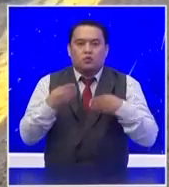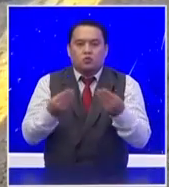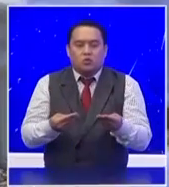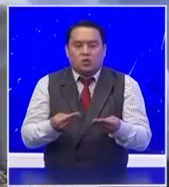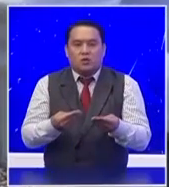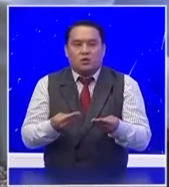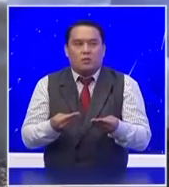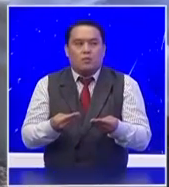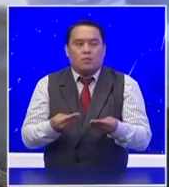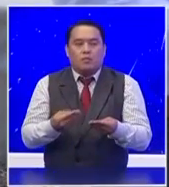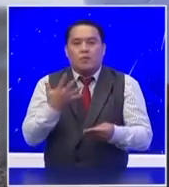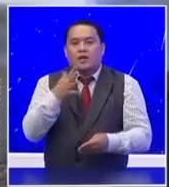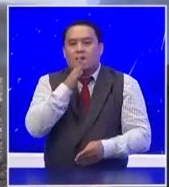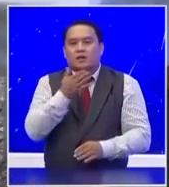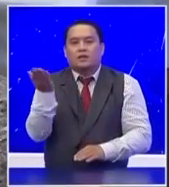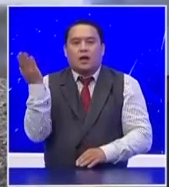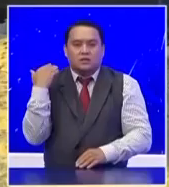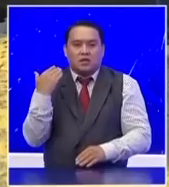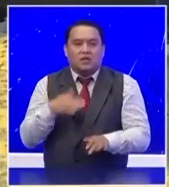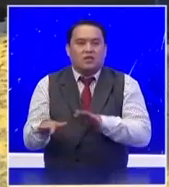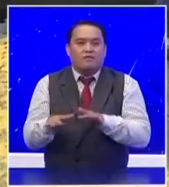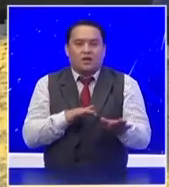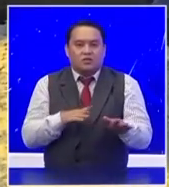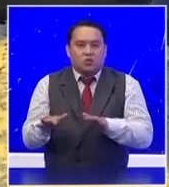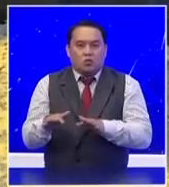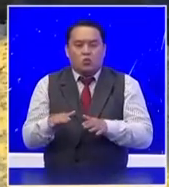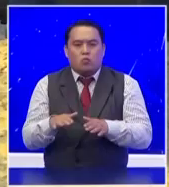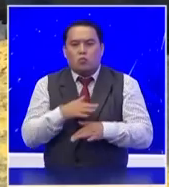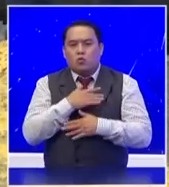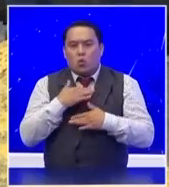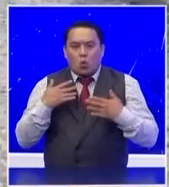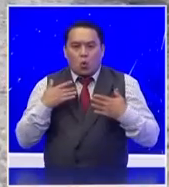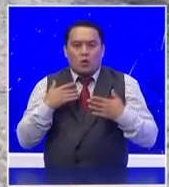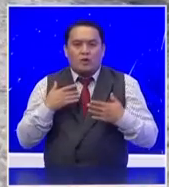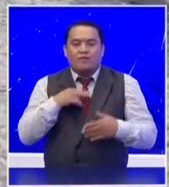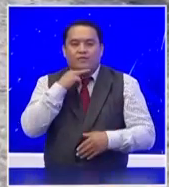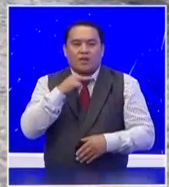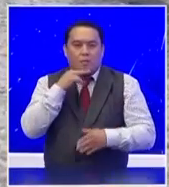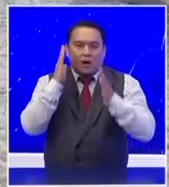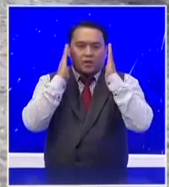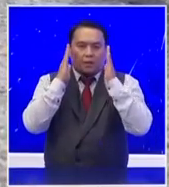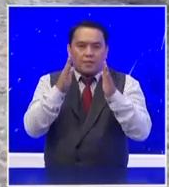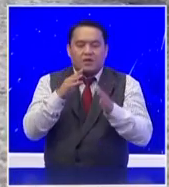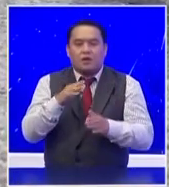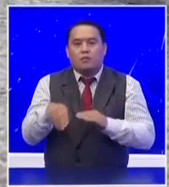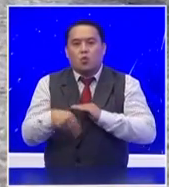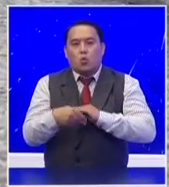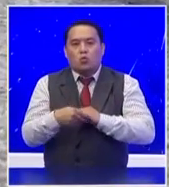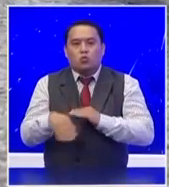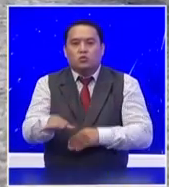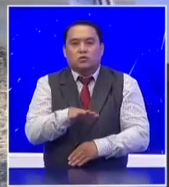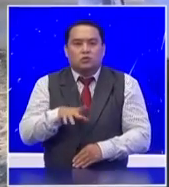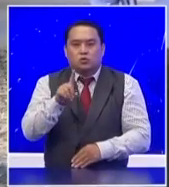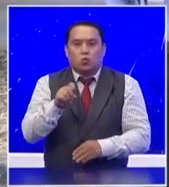эксплуатацию немногим более 5 лет назад. Движение по нему достаточно интенсивное. Внимание представителей антикоррупционной службы привлек участок